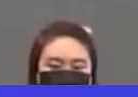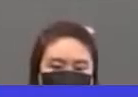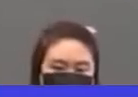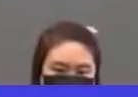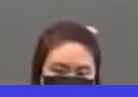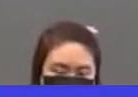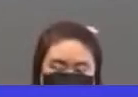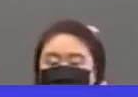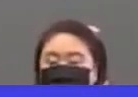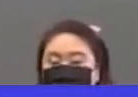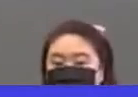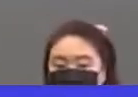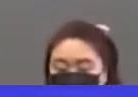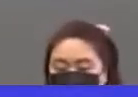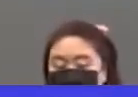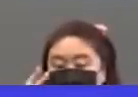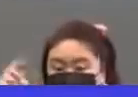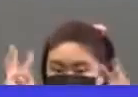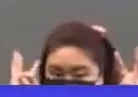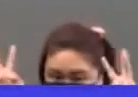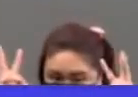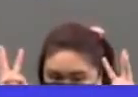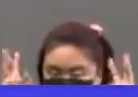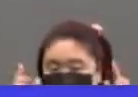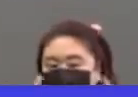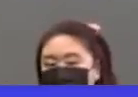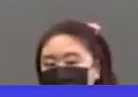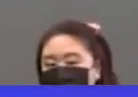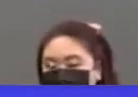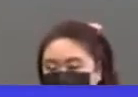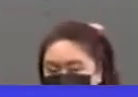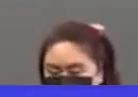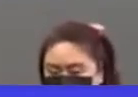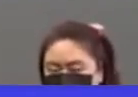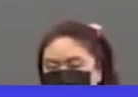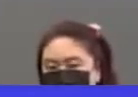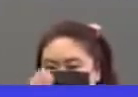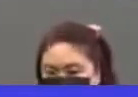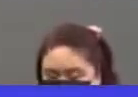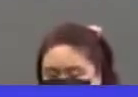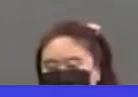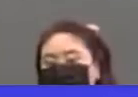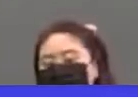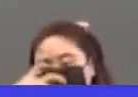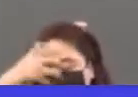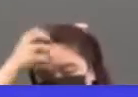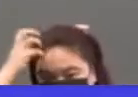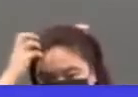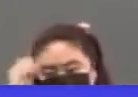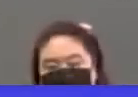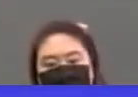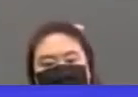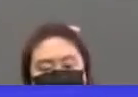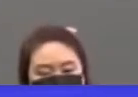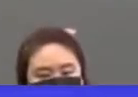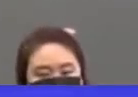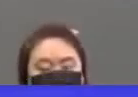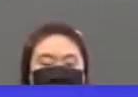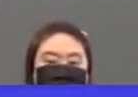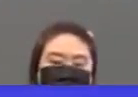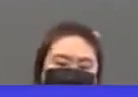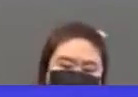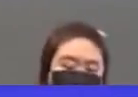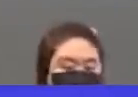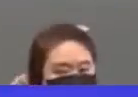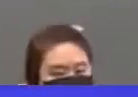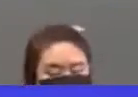ออกเฉียงเหนือก็มีจังหวัดเลยหนองบัวลำพูหนองคายบึงกาฬอุดรธานีสกลนครนครพนมชัยภูมิขอนแก่